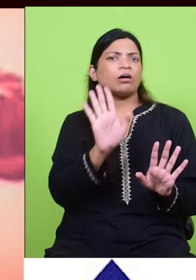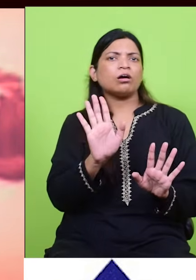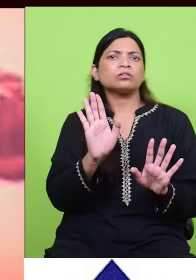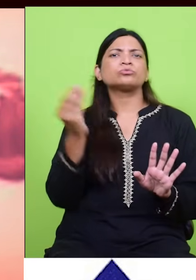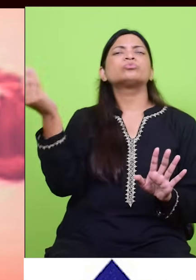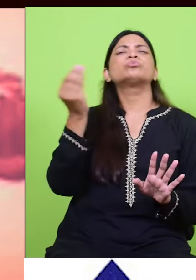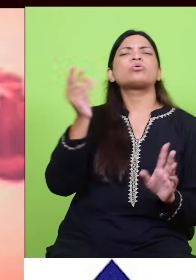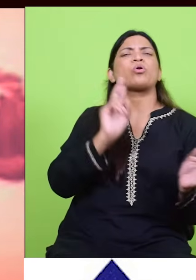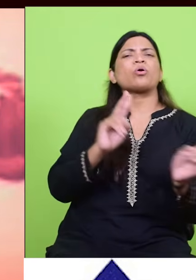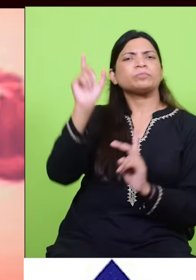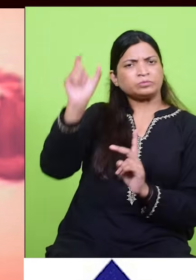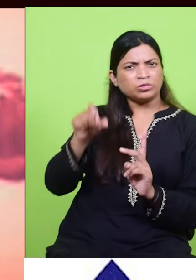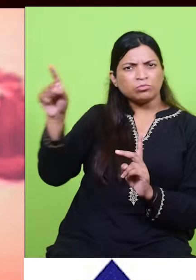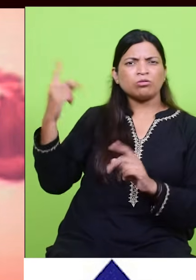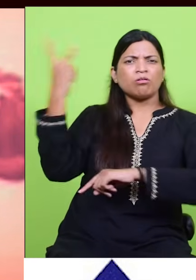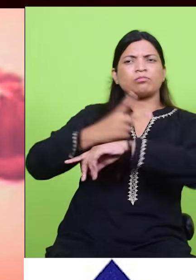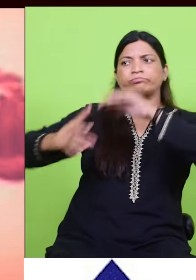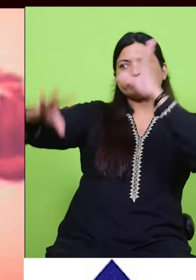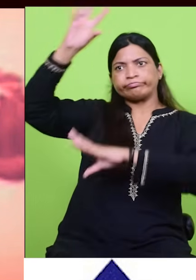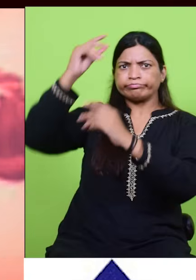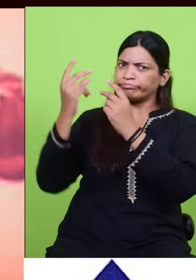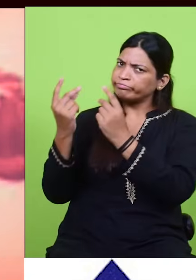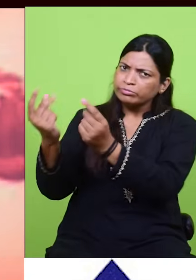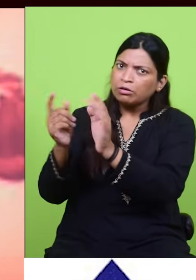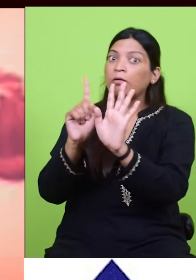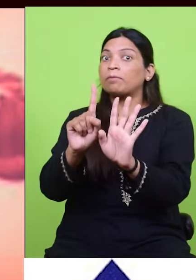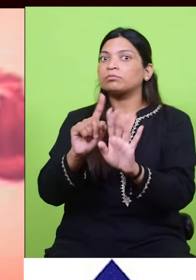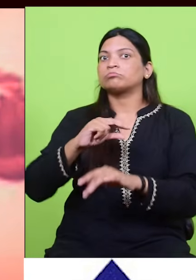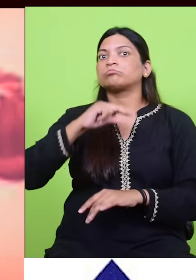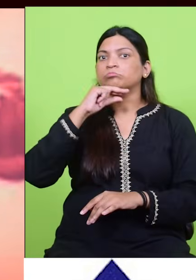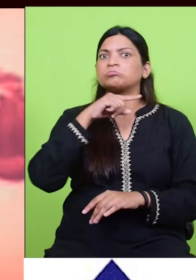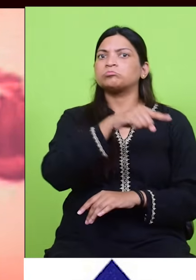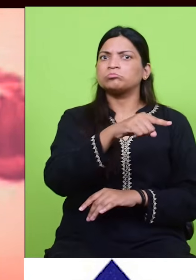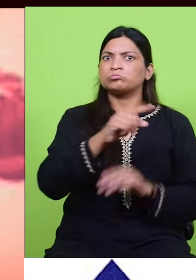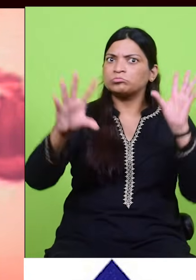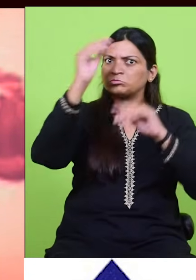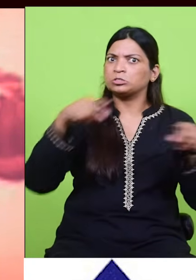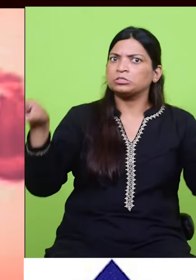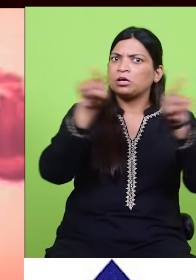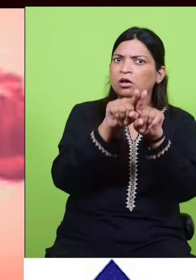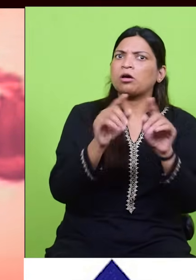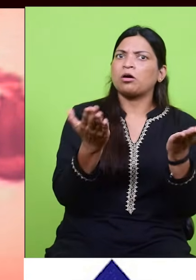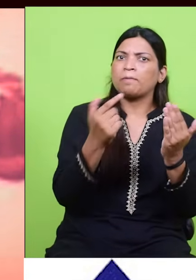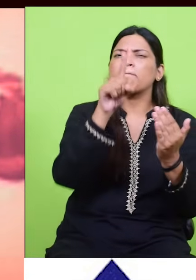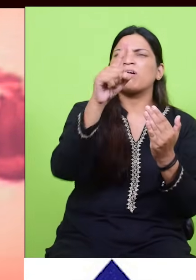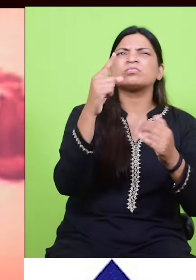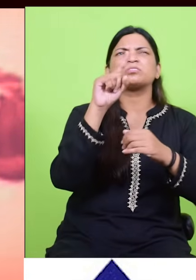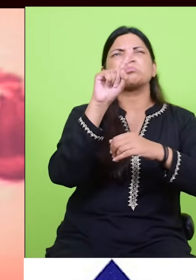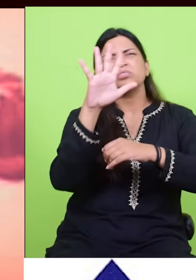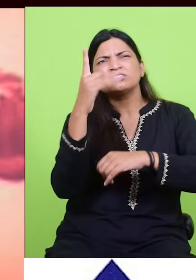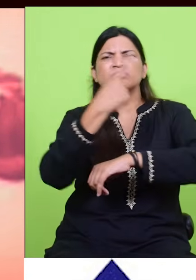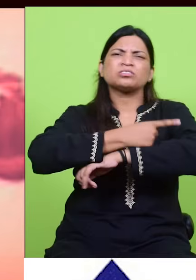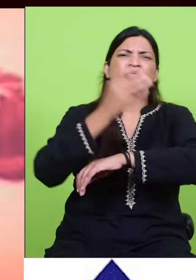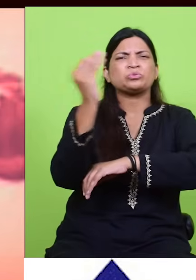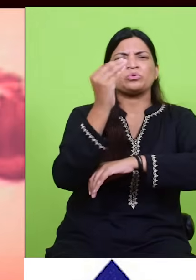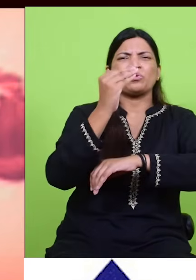लगता है जितनी मेहनत गुरदीप ने की है उतनी ही मेहनत आपने की है, उतनी ही मेहनत उनकी माताजी ने की है, और